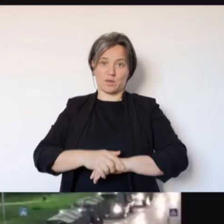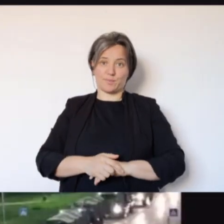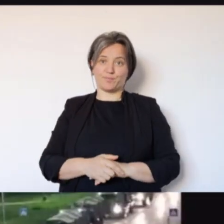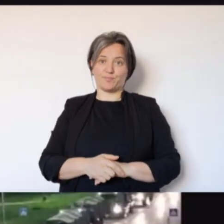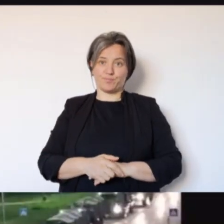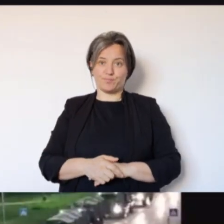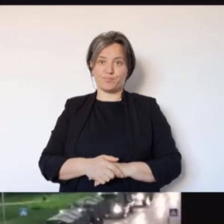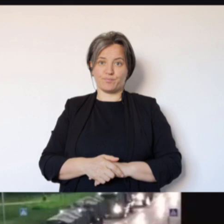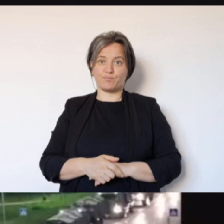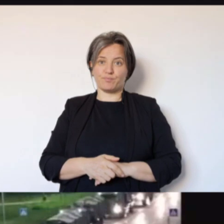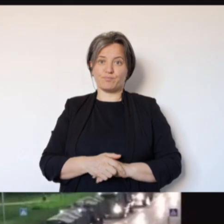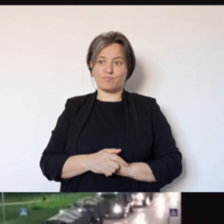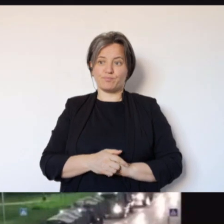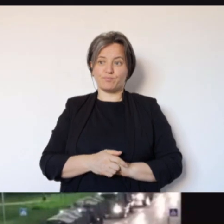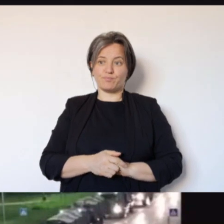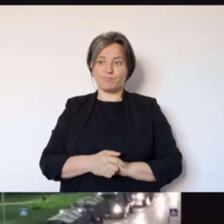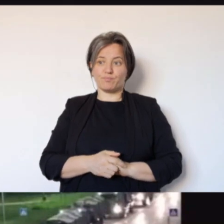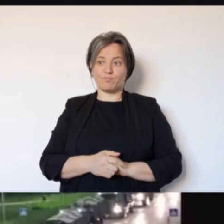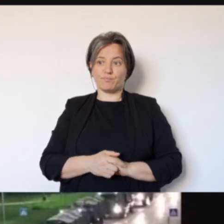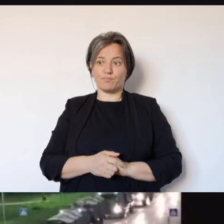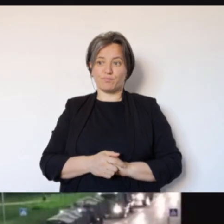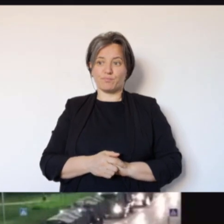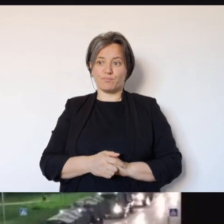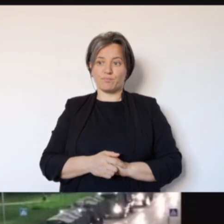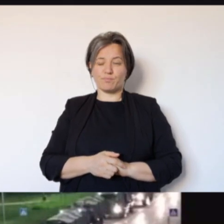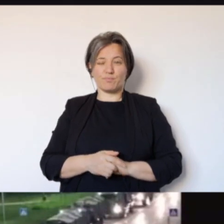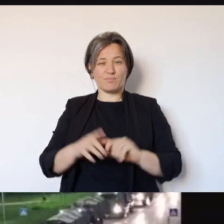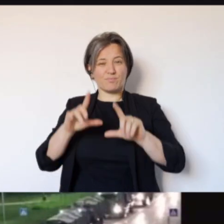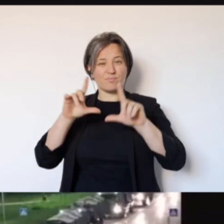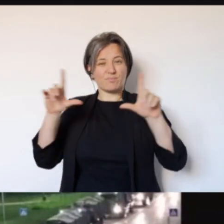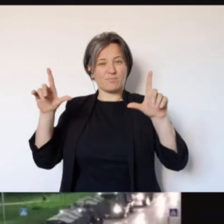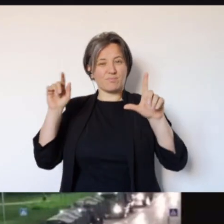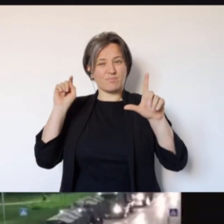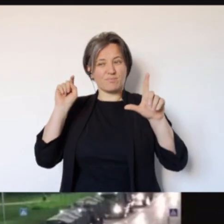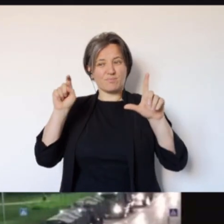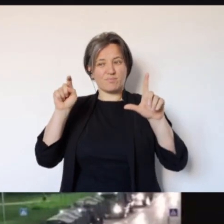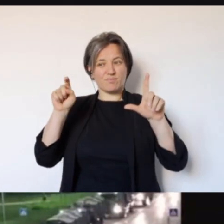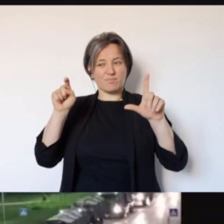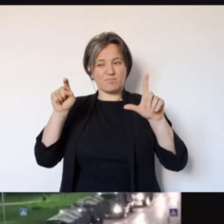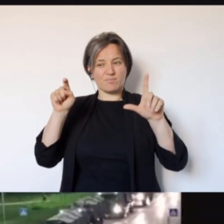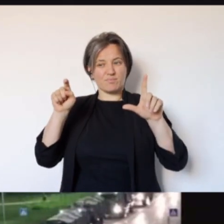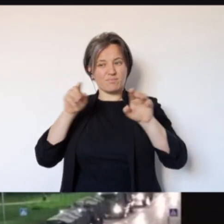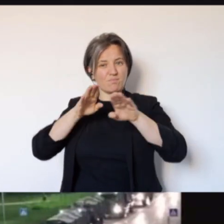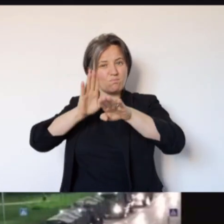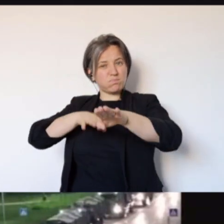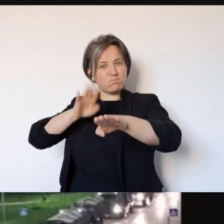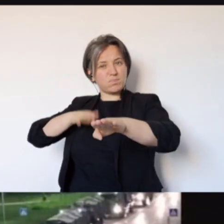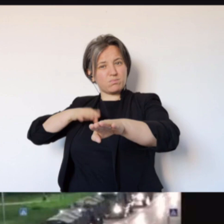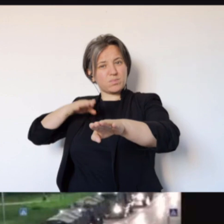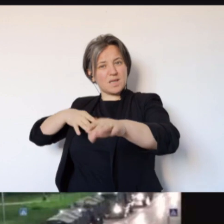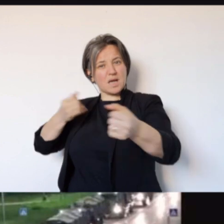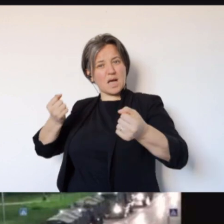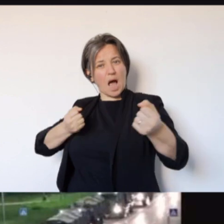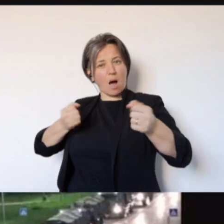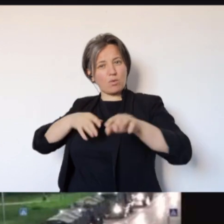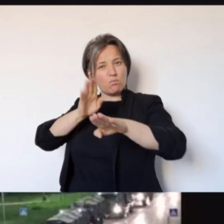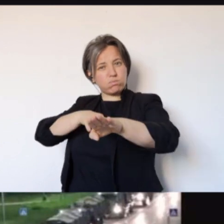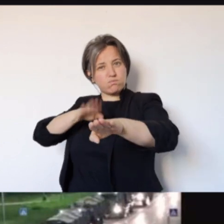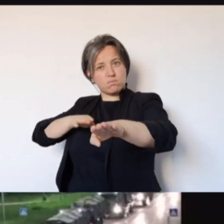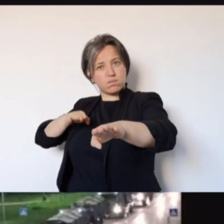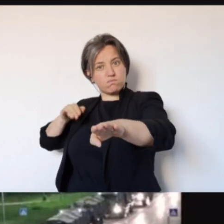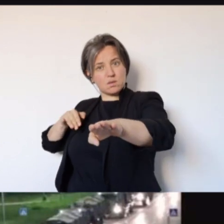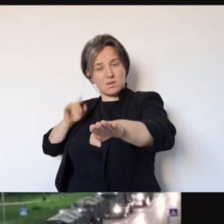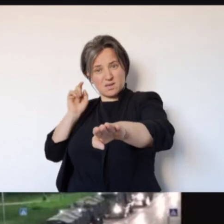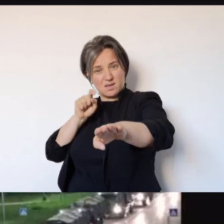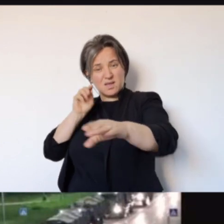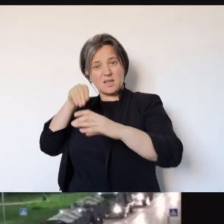cari. L'immagine che vediamo, quella di Bergamo, dei camion che portano